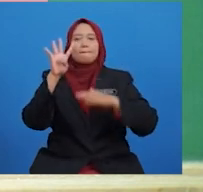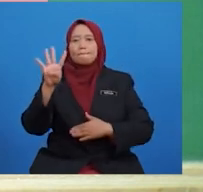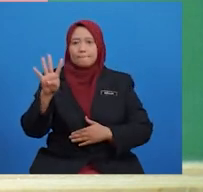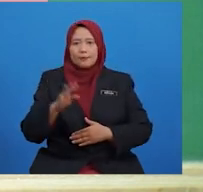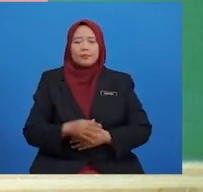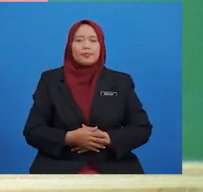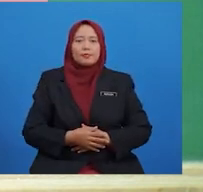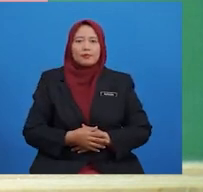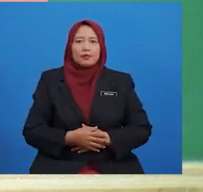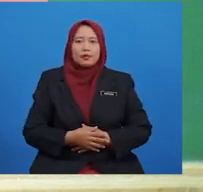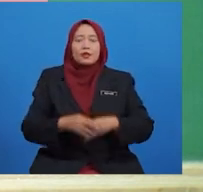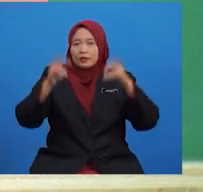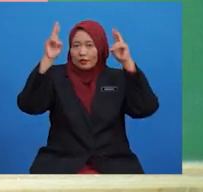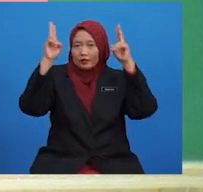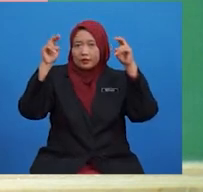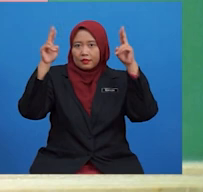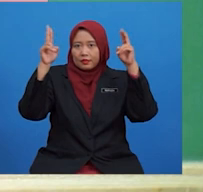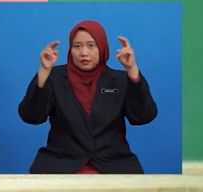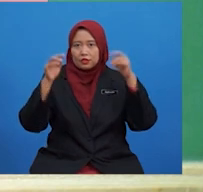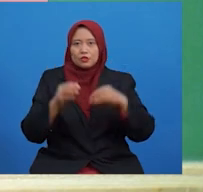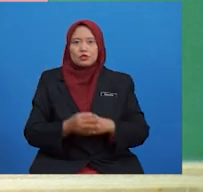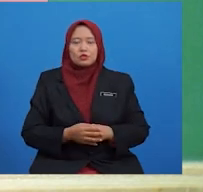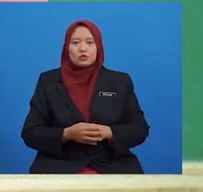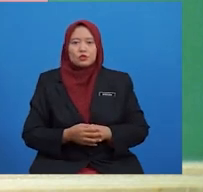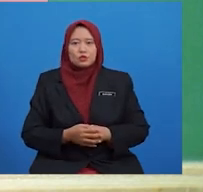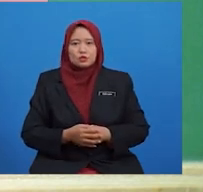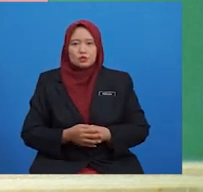ini merangkumi standard kandungan